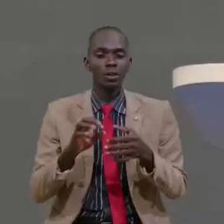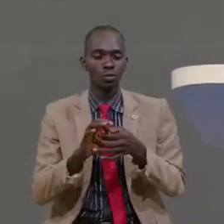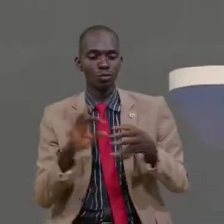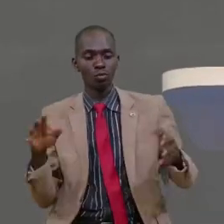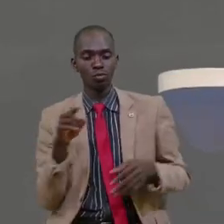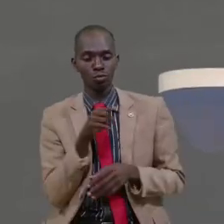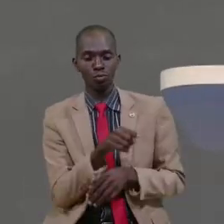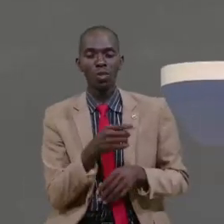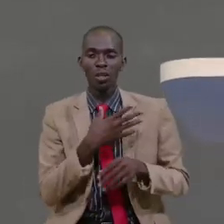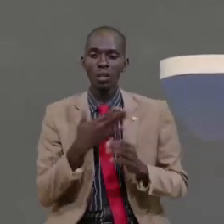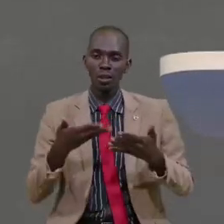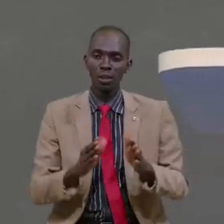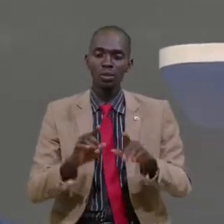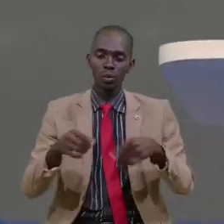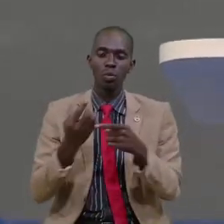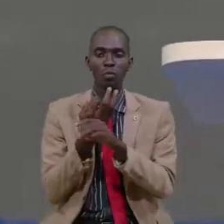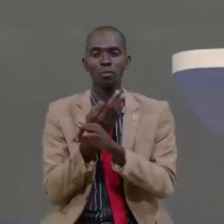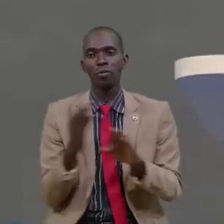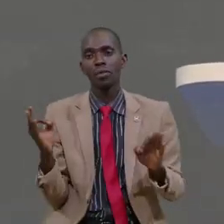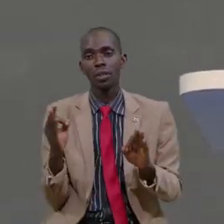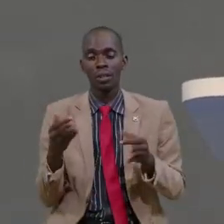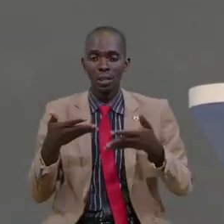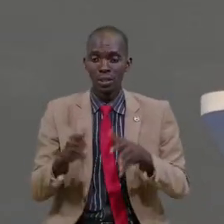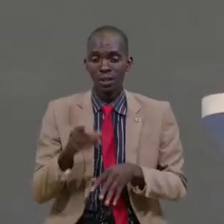loin. Déliez-le et laissez-le aller libre.